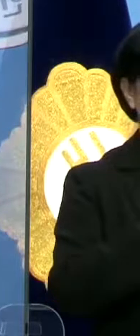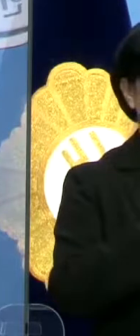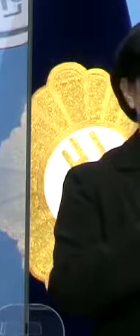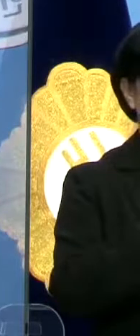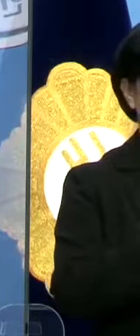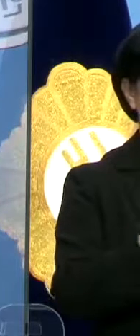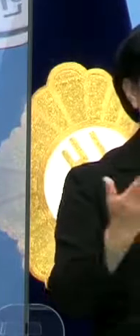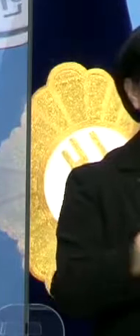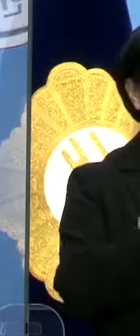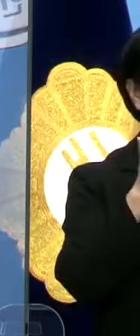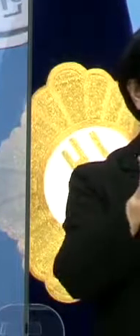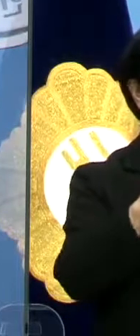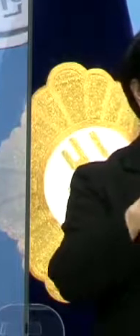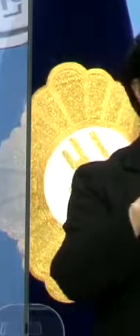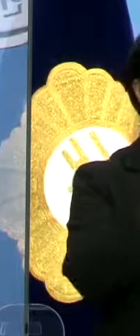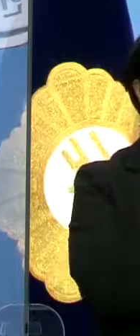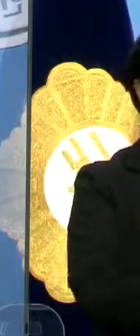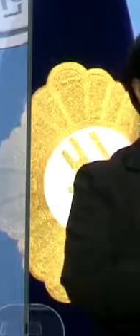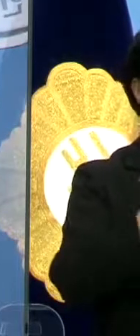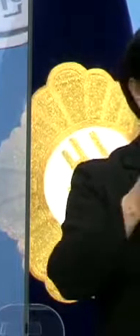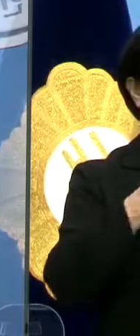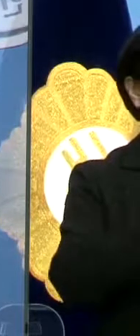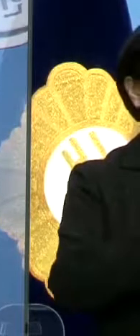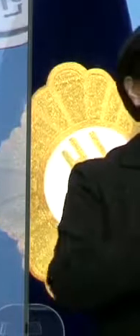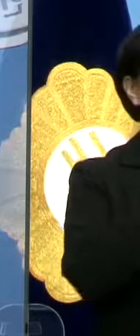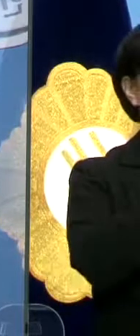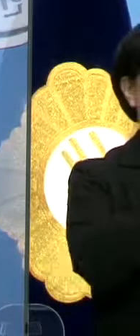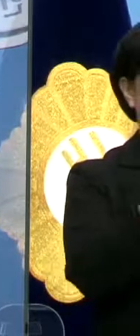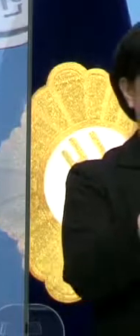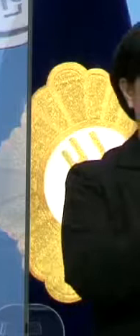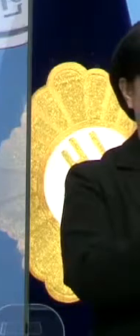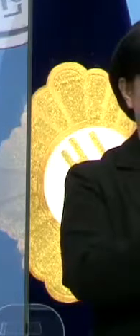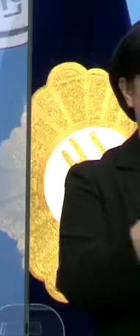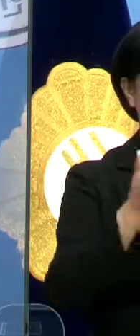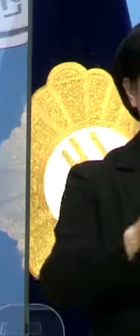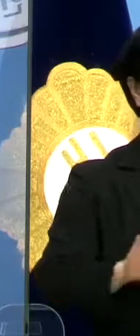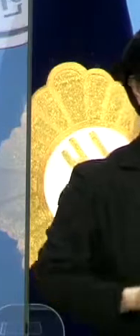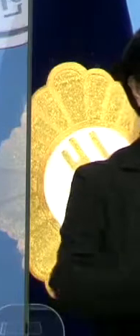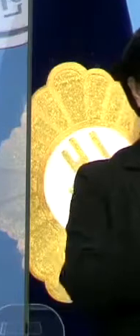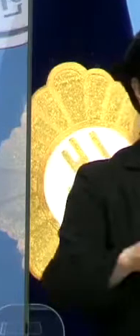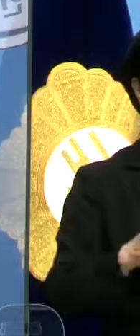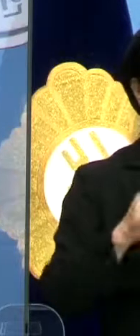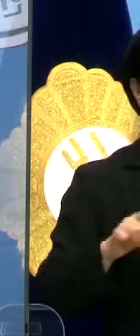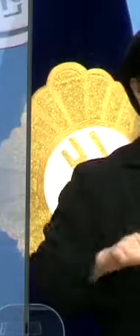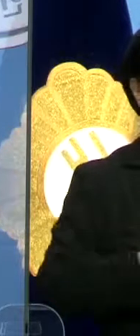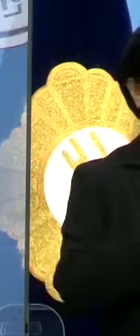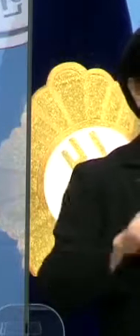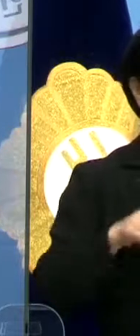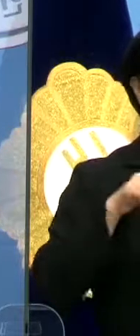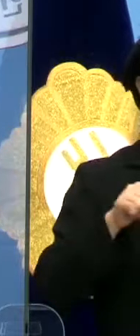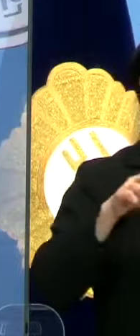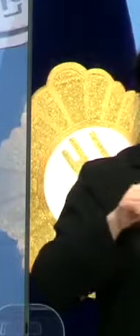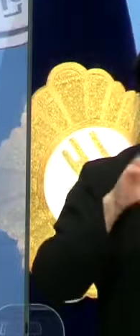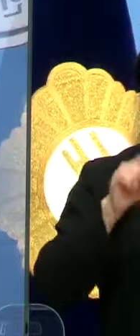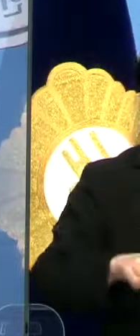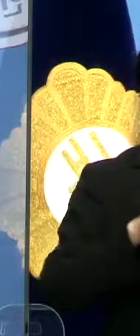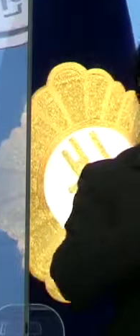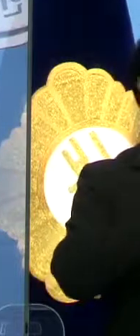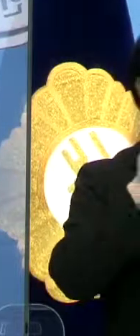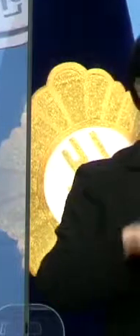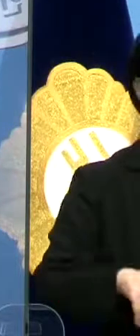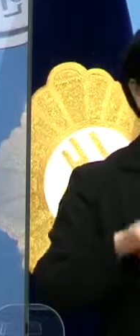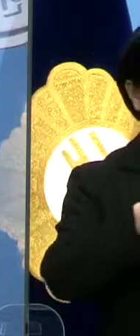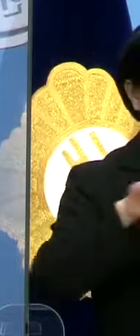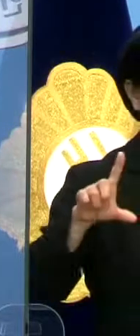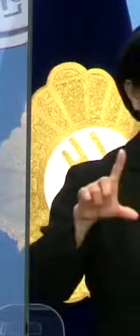기 소송 치듯 기소의견으로 송치 되었습니다 그런데 저희가 지역 연애에서 서정수 위원의 사퇴를 촉구하는 현수막을